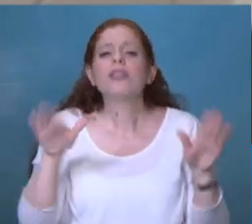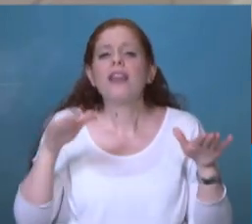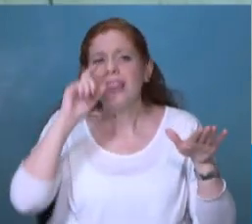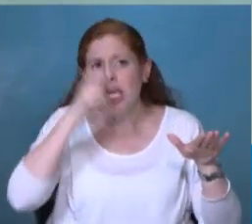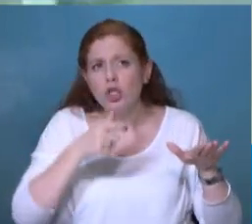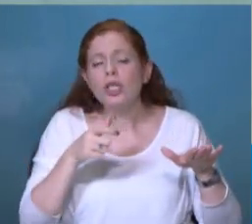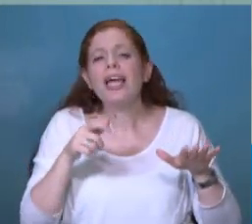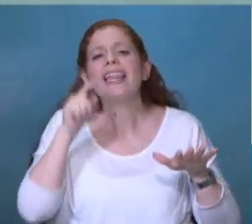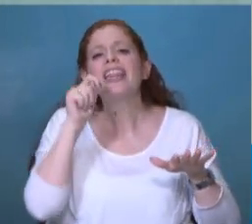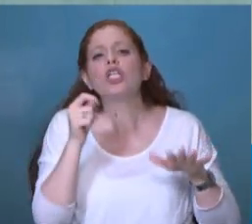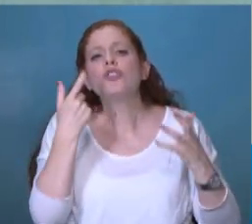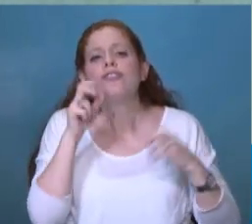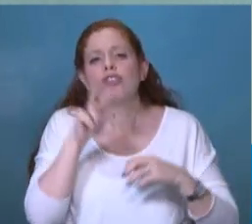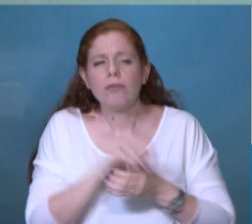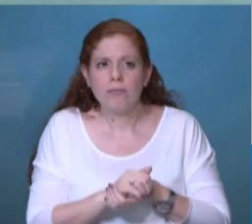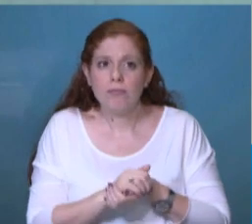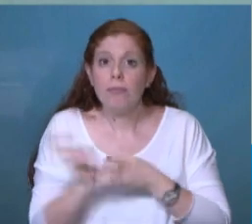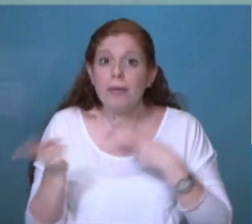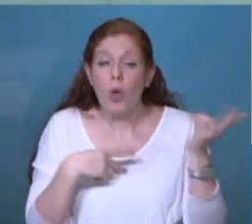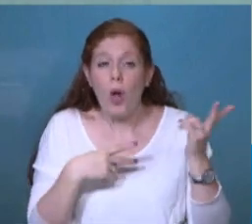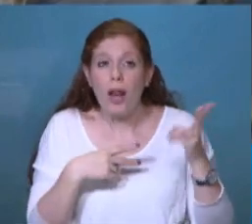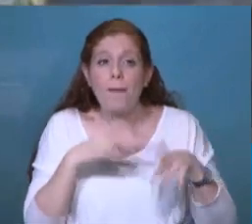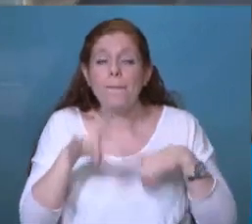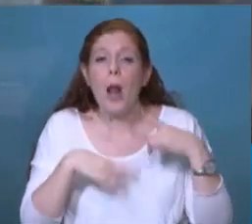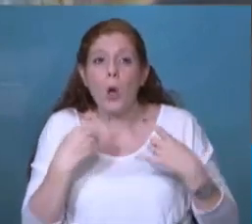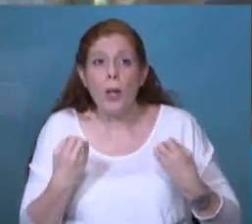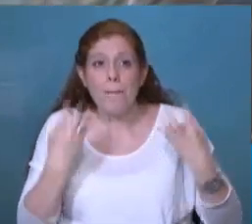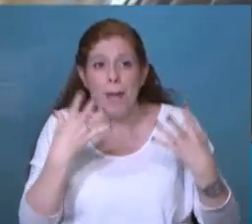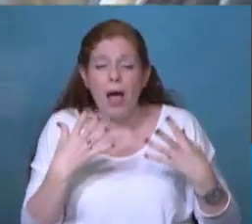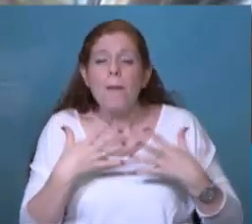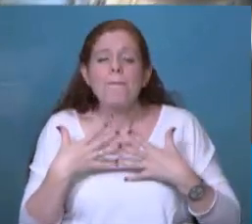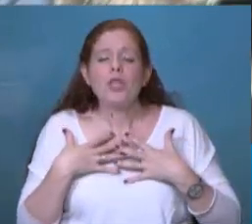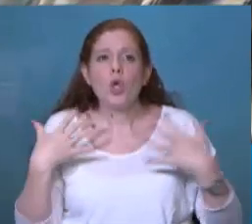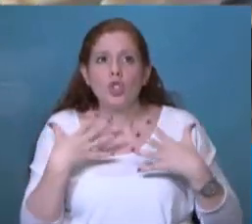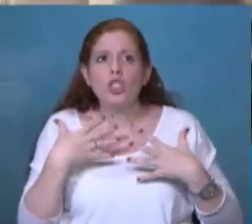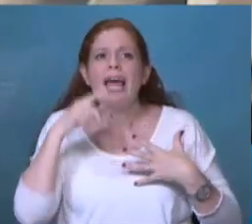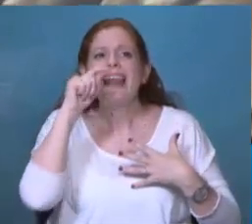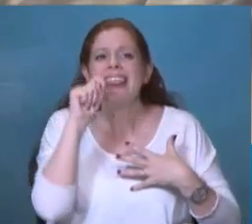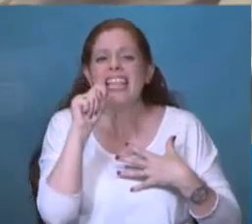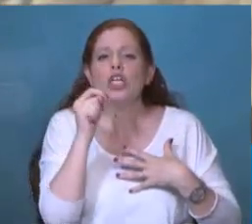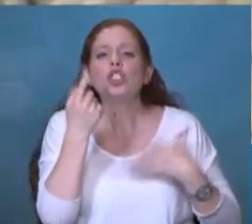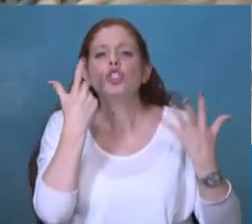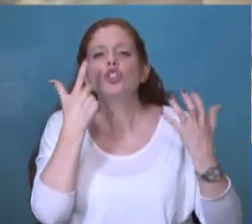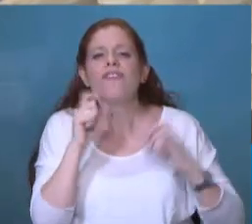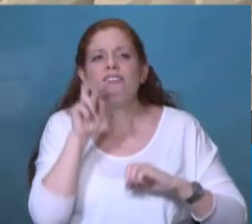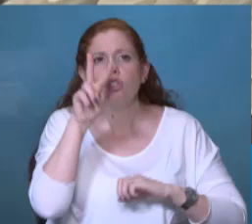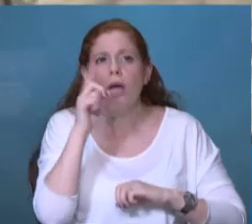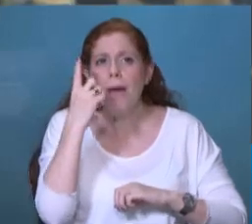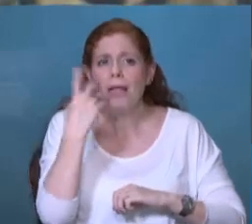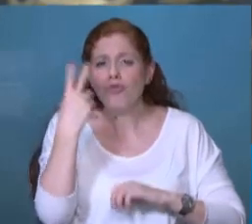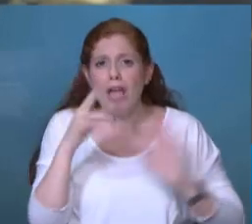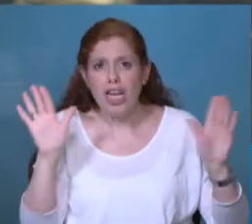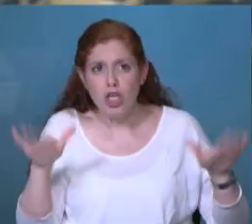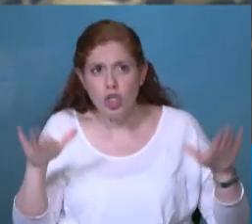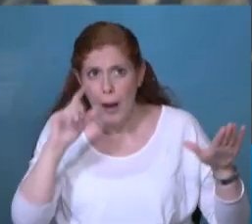נשר T-72. בבית החולים לחיות בר שבספארי מתאושש T-72, אחד משני הנשרים שהפקחים הצליחו להציל.